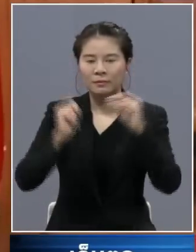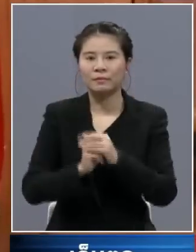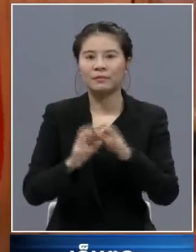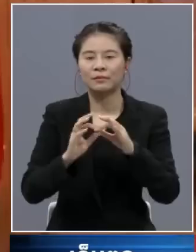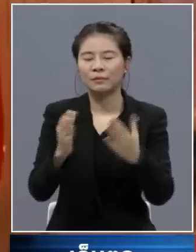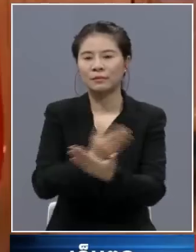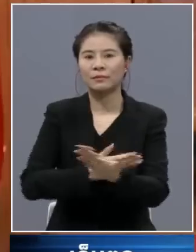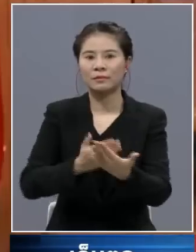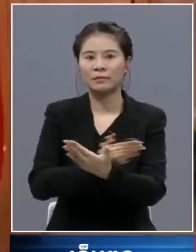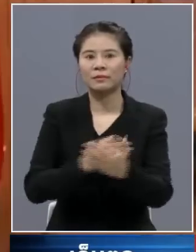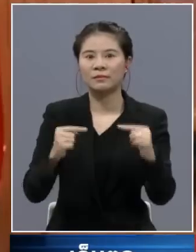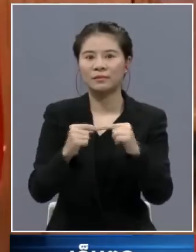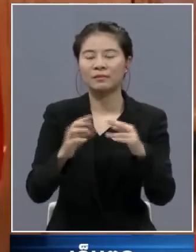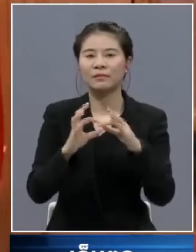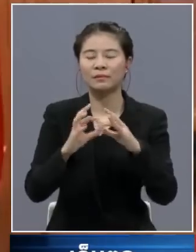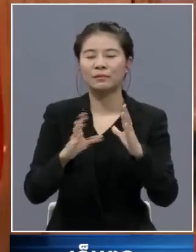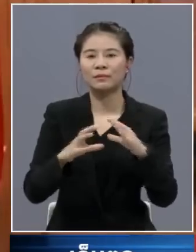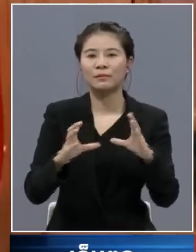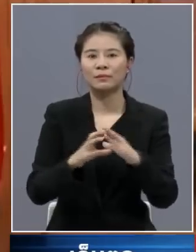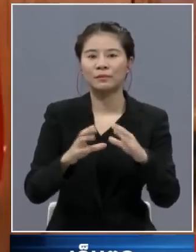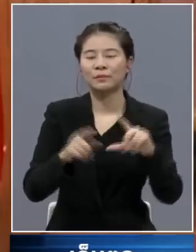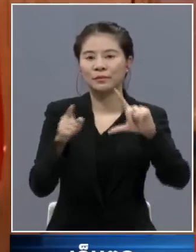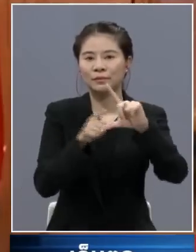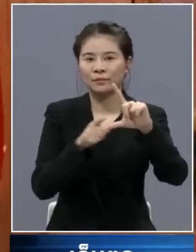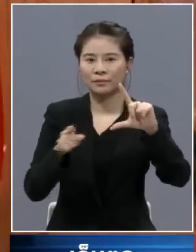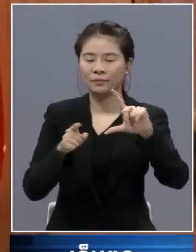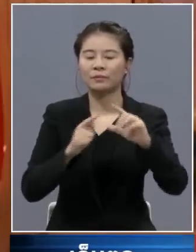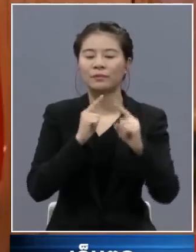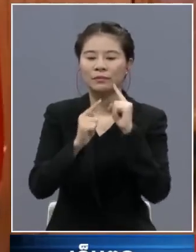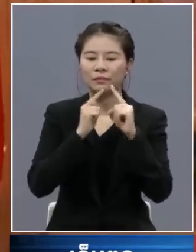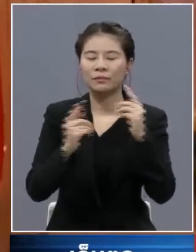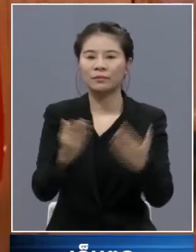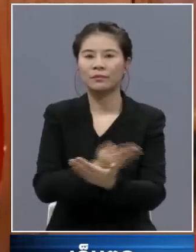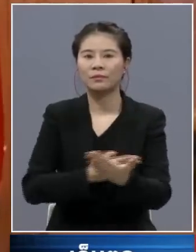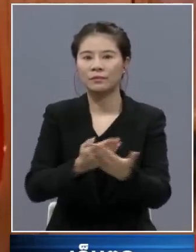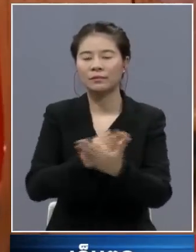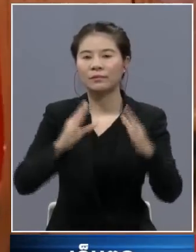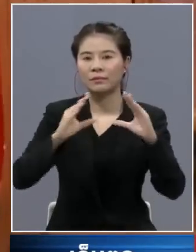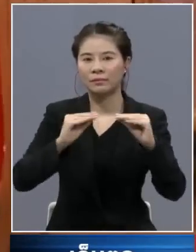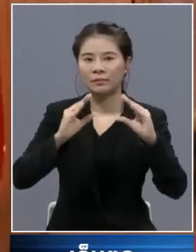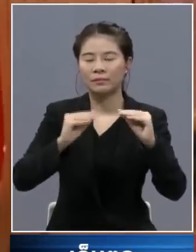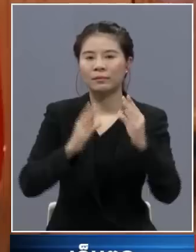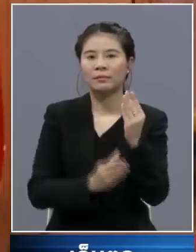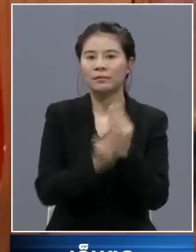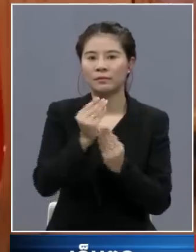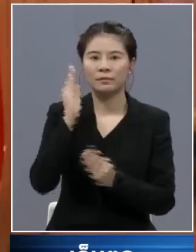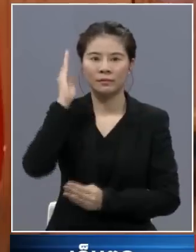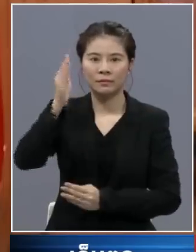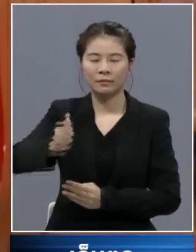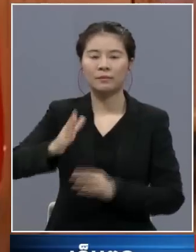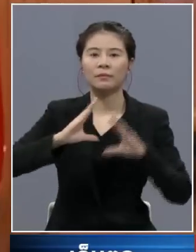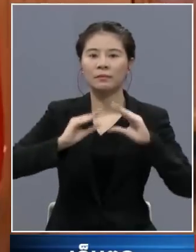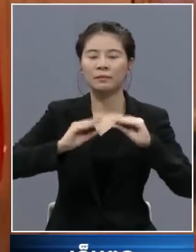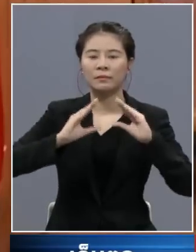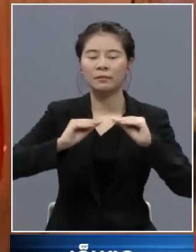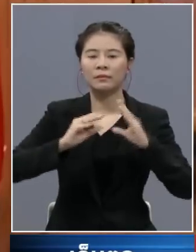ารือกันกับพรรคก้าวไกลนะครับคาดว่าจะหารือร่วมกันในสัปดาห์หน้านี้แหละซึ่งจะประชุมร่วมกันกับหอการค้า